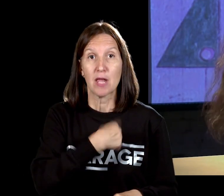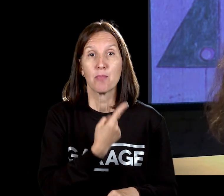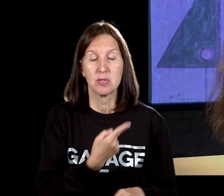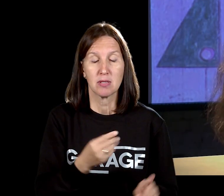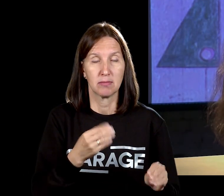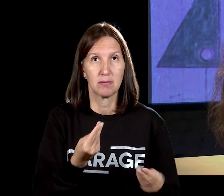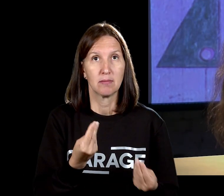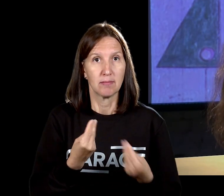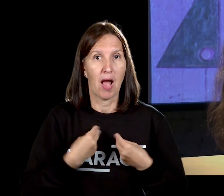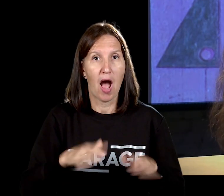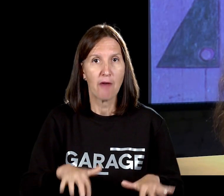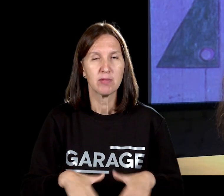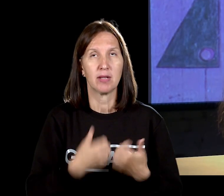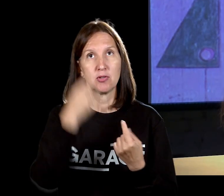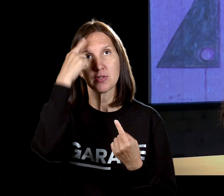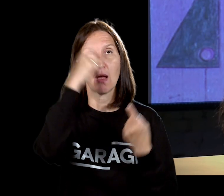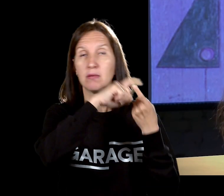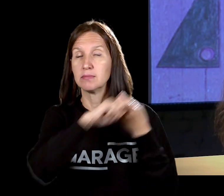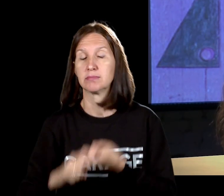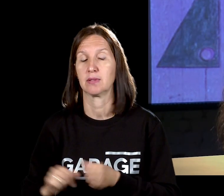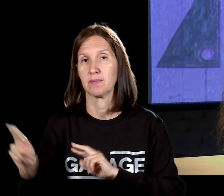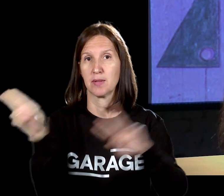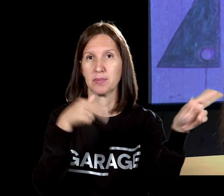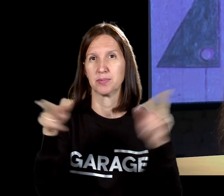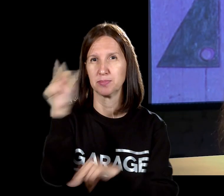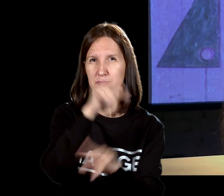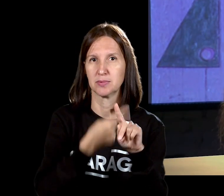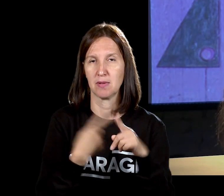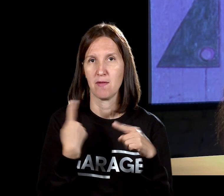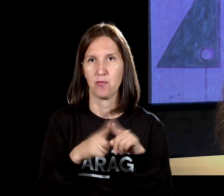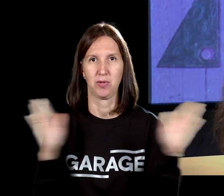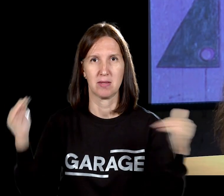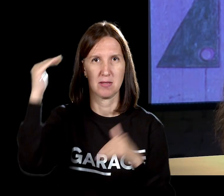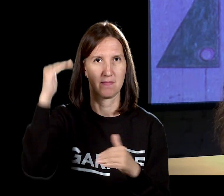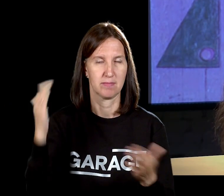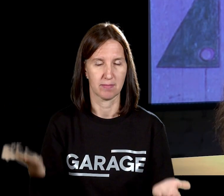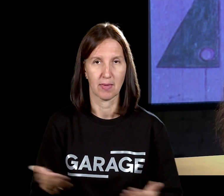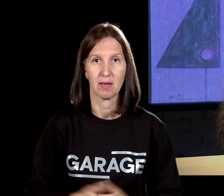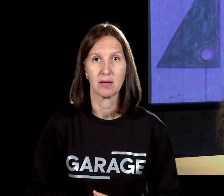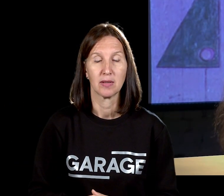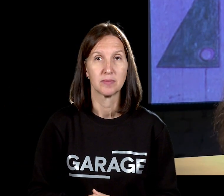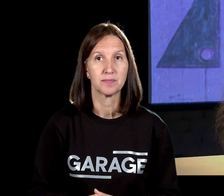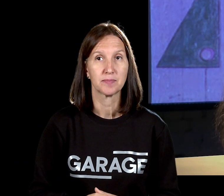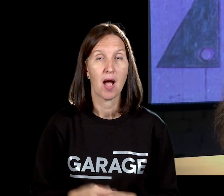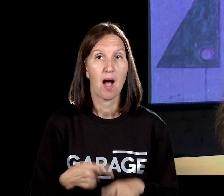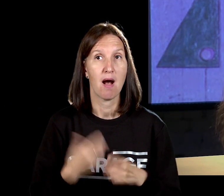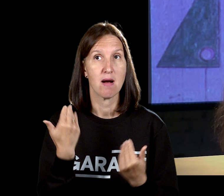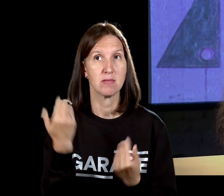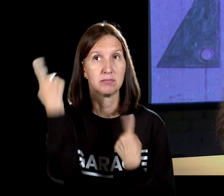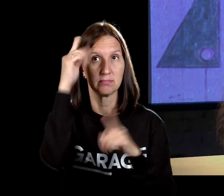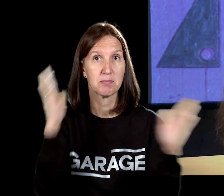автоматический процесс автоматизма, ассоциативный процесс, который начинает создавать эти работы, создавать эти произведения. Произведения,